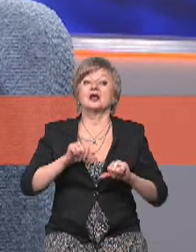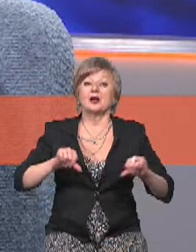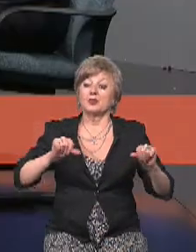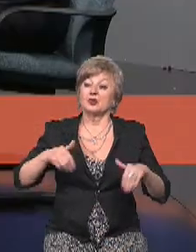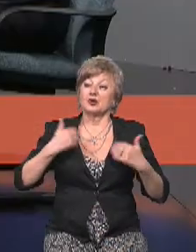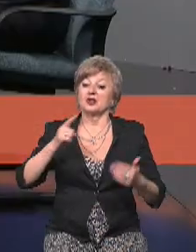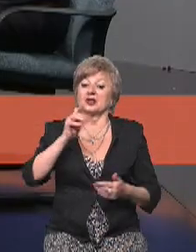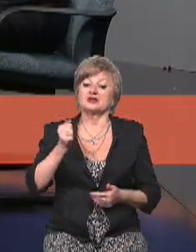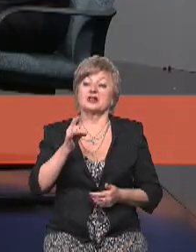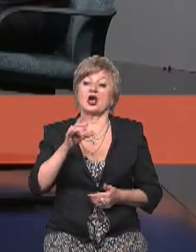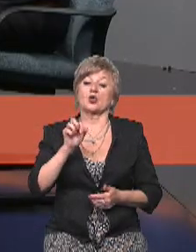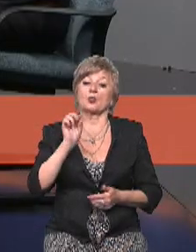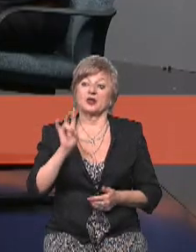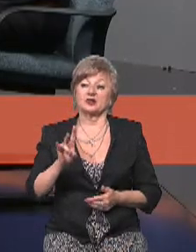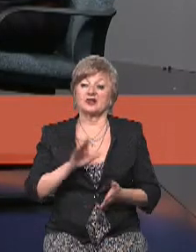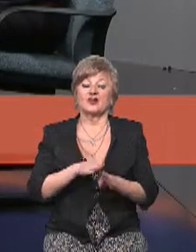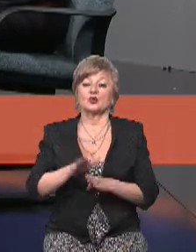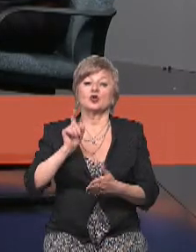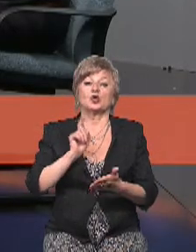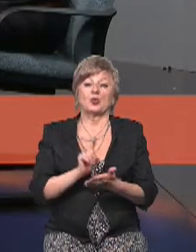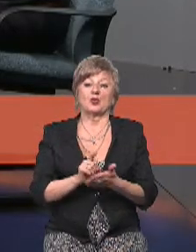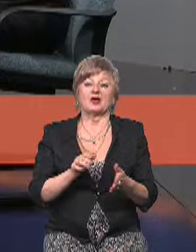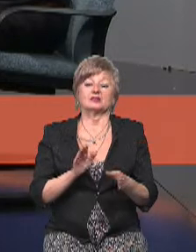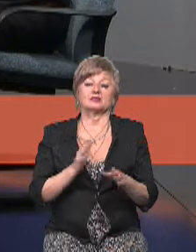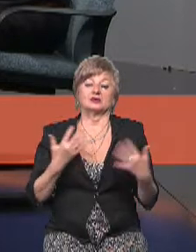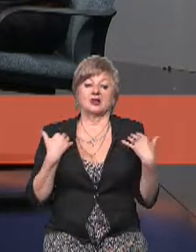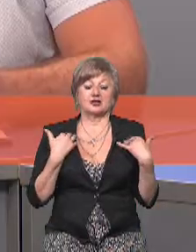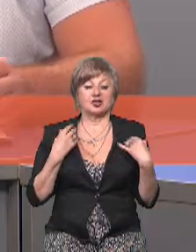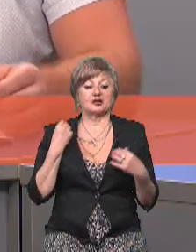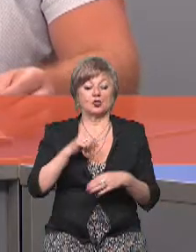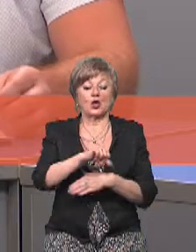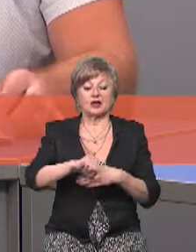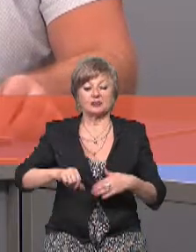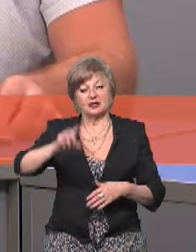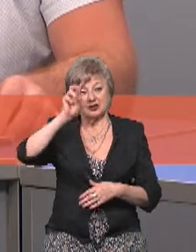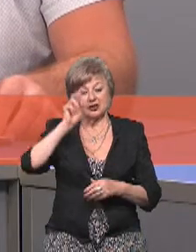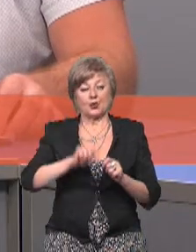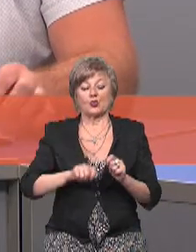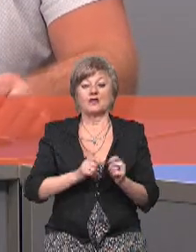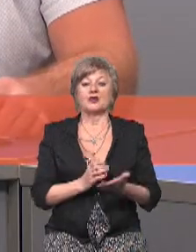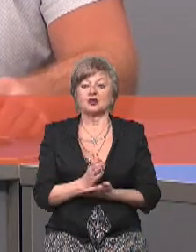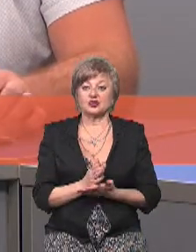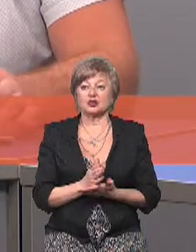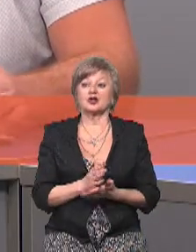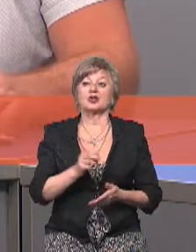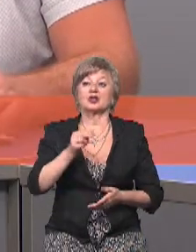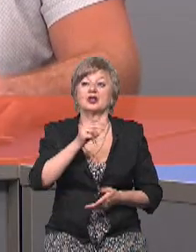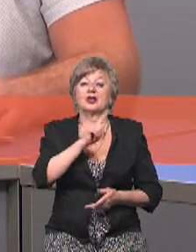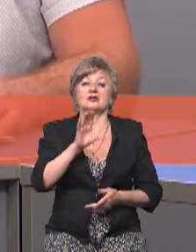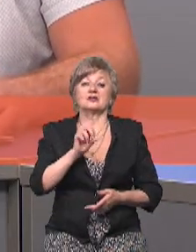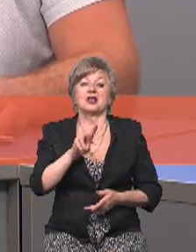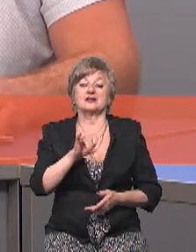Бориса Зарубіна, виконуючого обов'язки заступника начальника Запорізької митниці Державної фіскальної служби, та Олександра